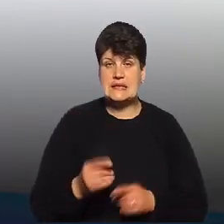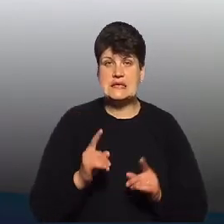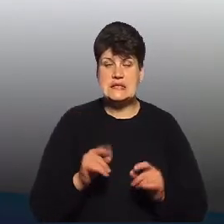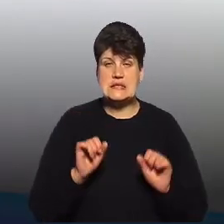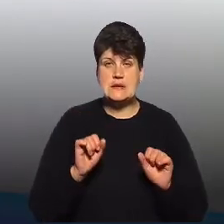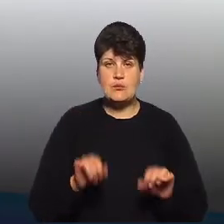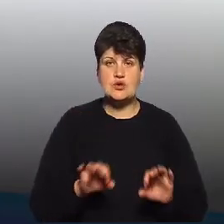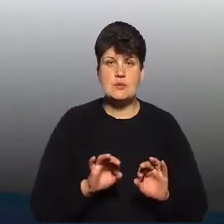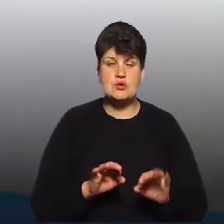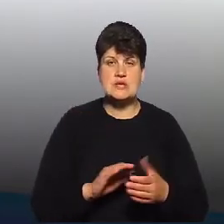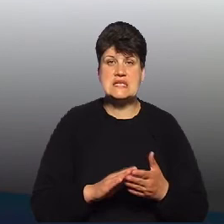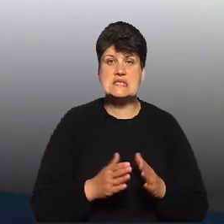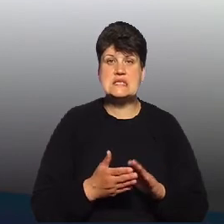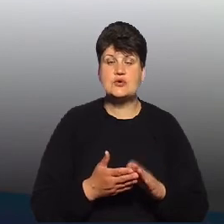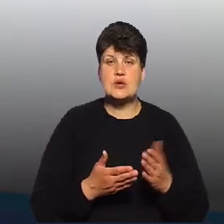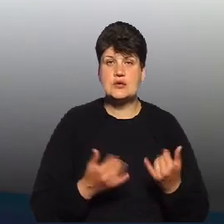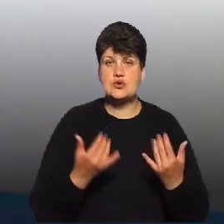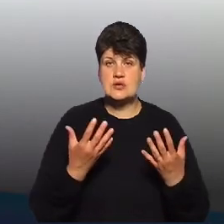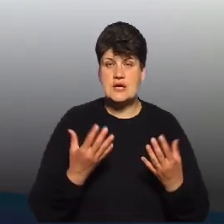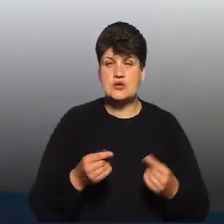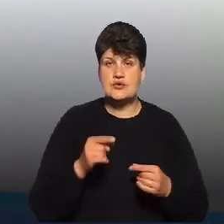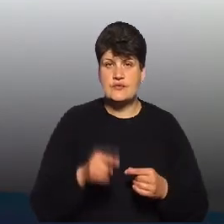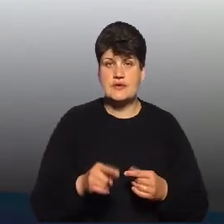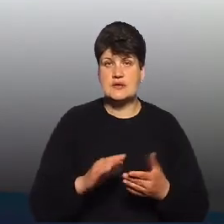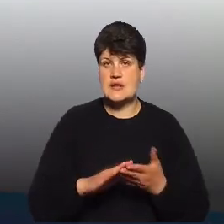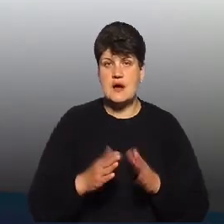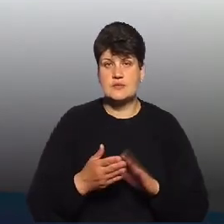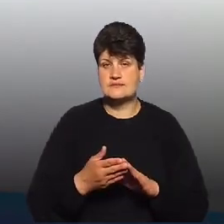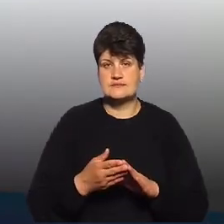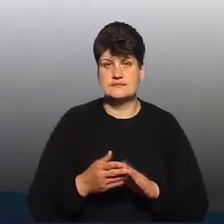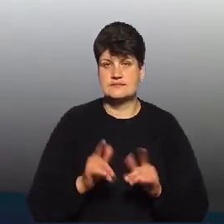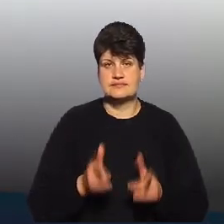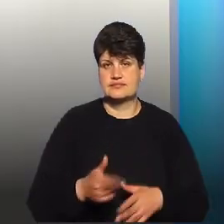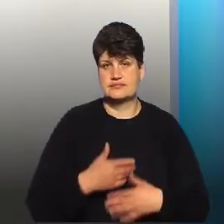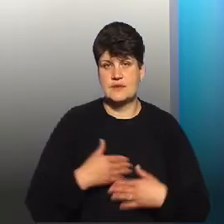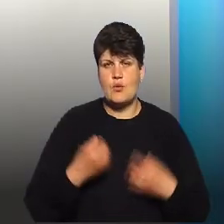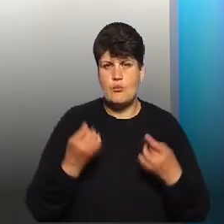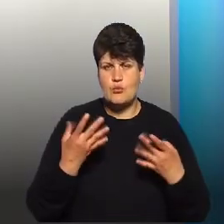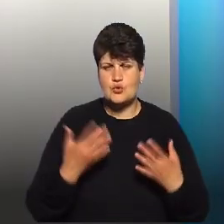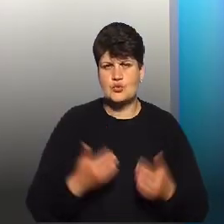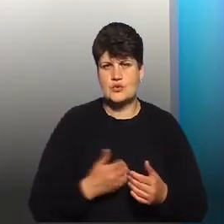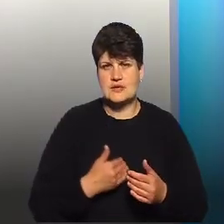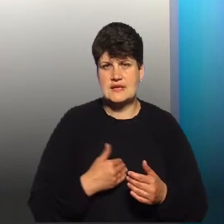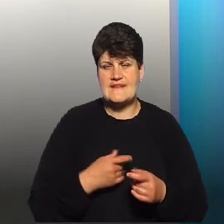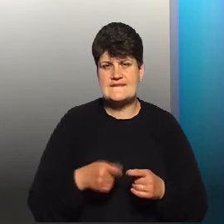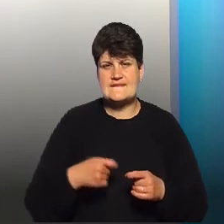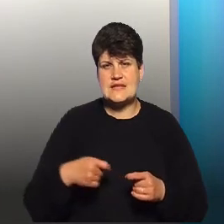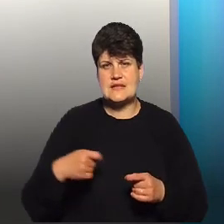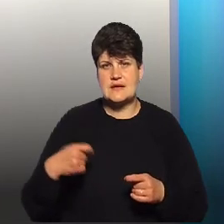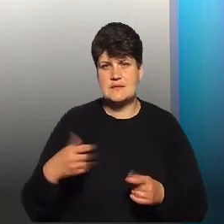цю ситуацію на даний момент, що він на контракт не збирався. Йому просто хотілося таким чином відтермінувати свій